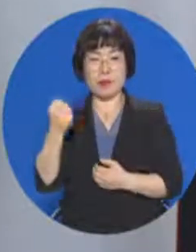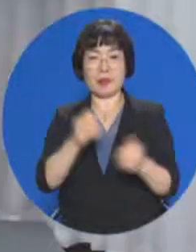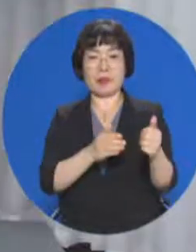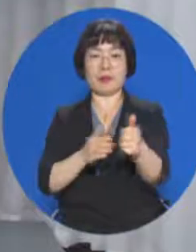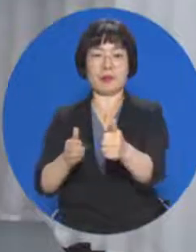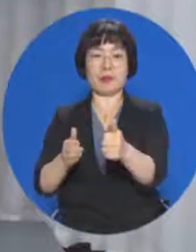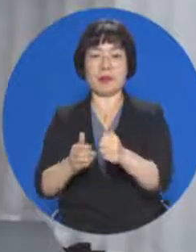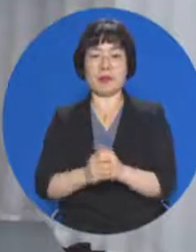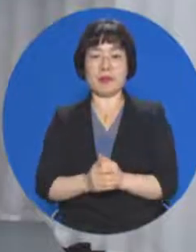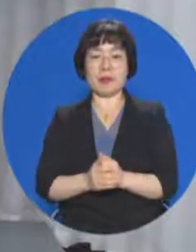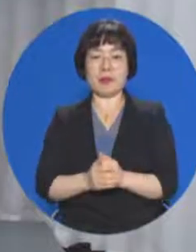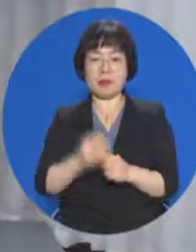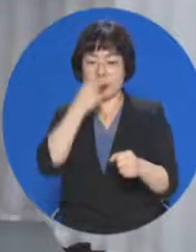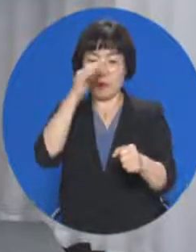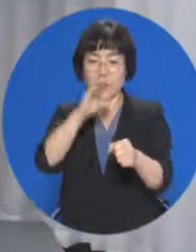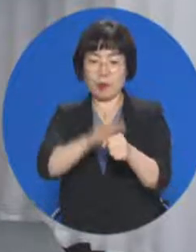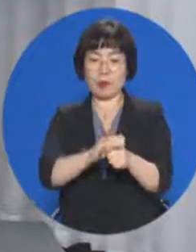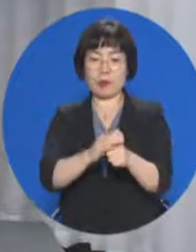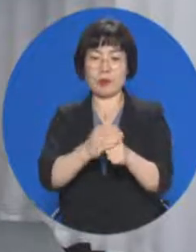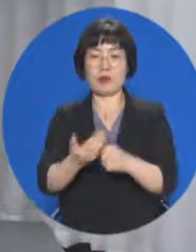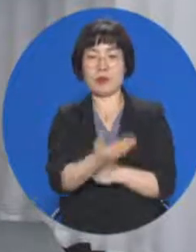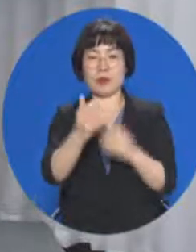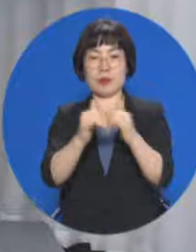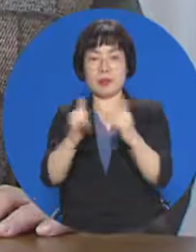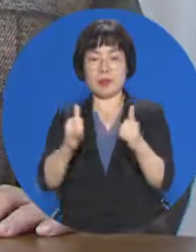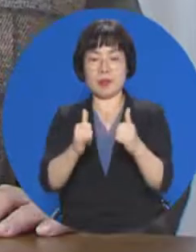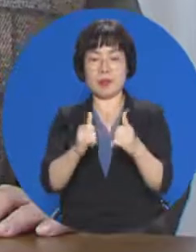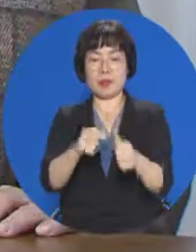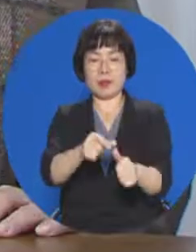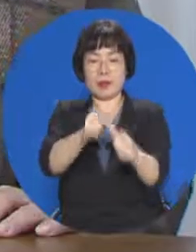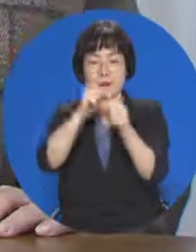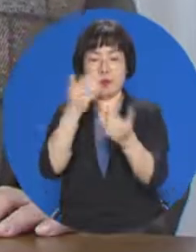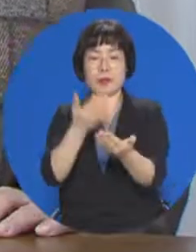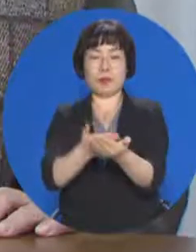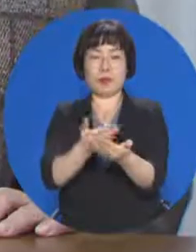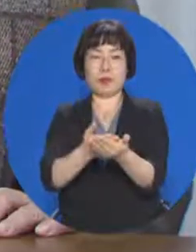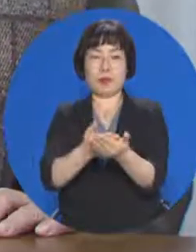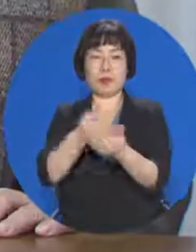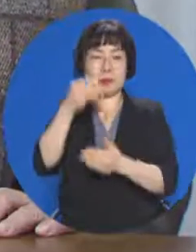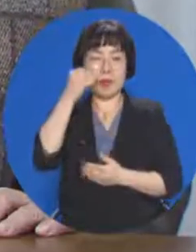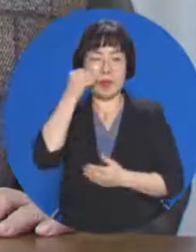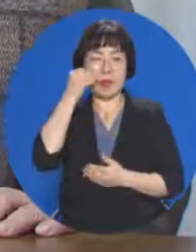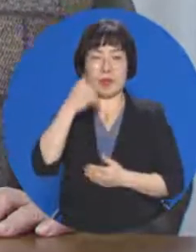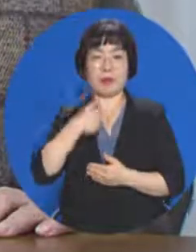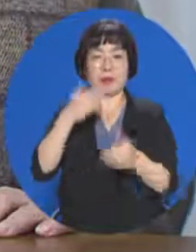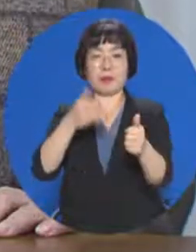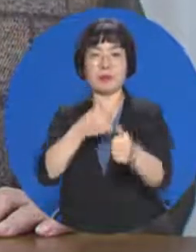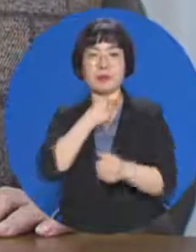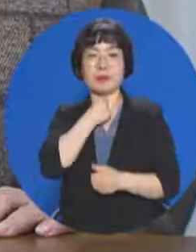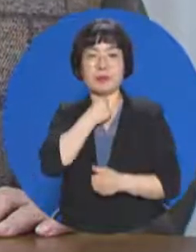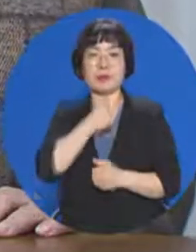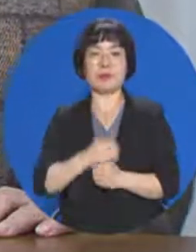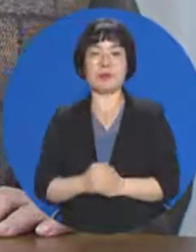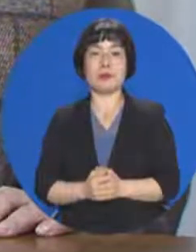힘내고 이 억울한 백성들 좀 살리십사 하고 호소합니다. MBC 뉴스 조희원입니다.